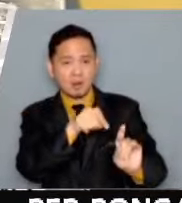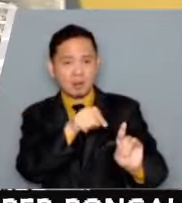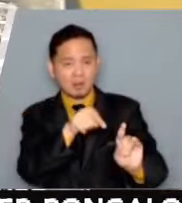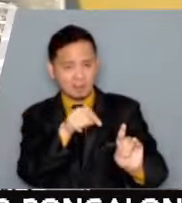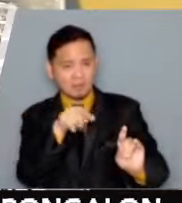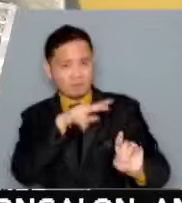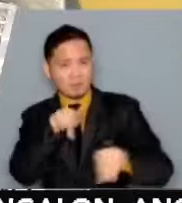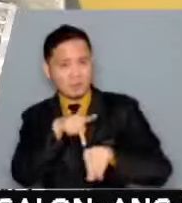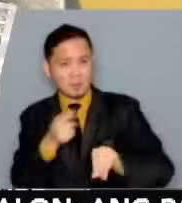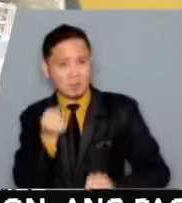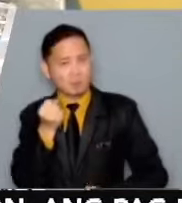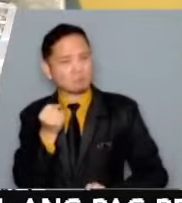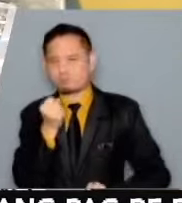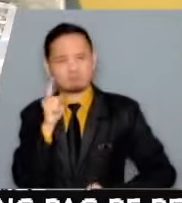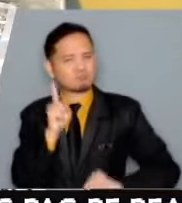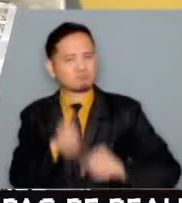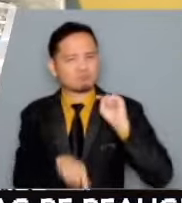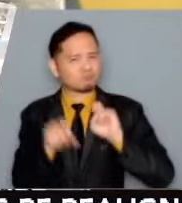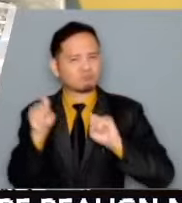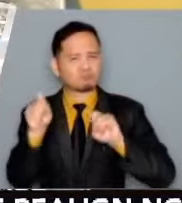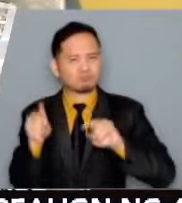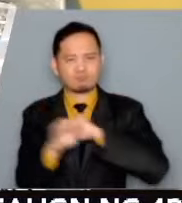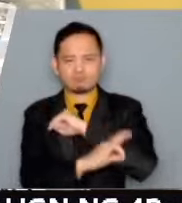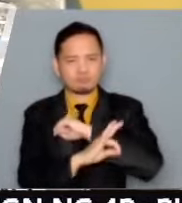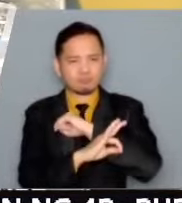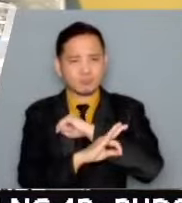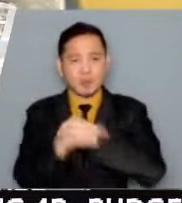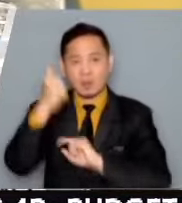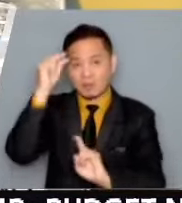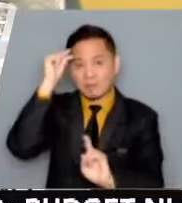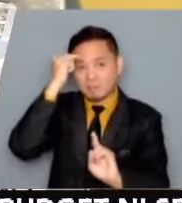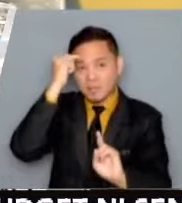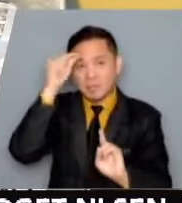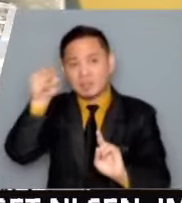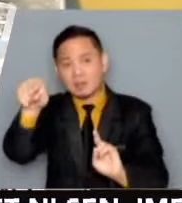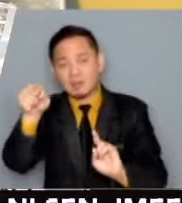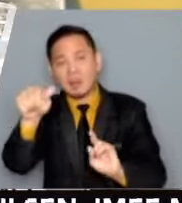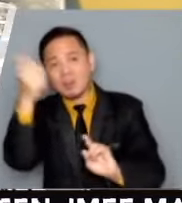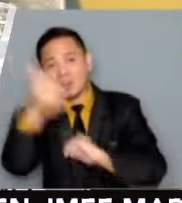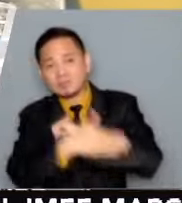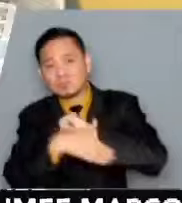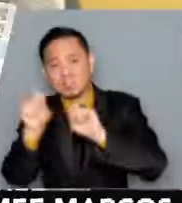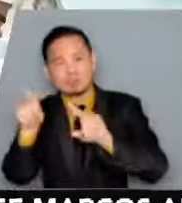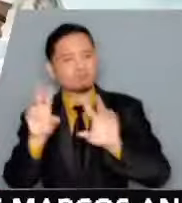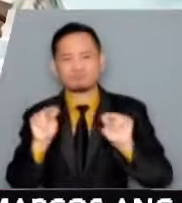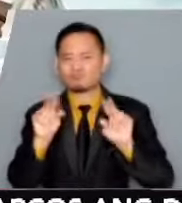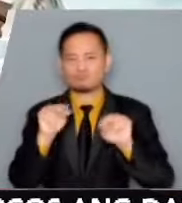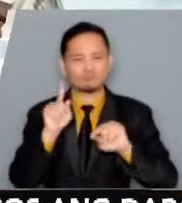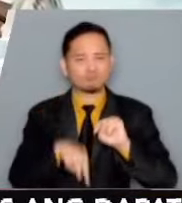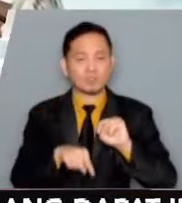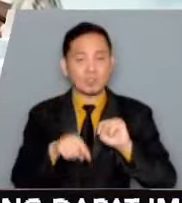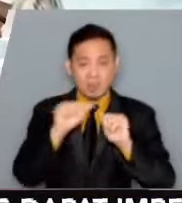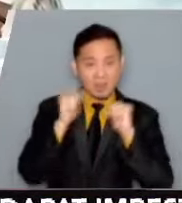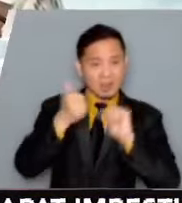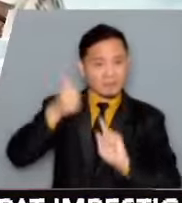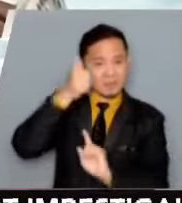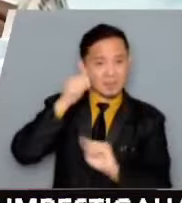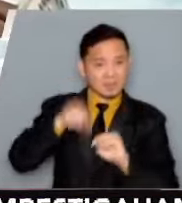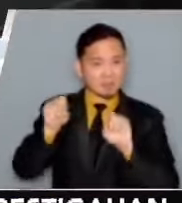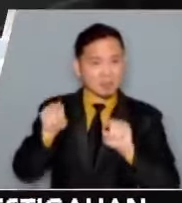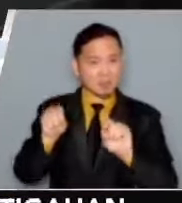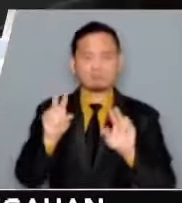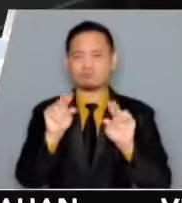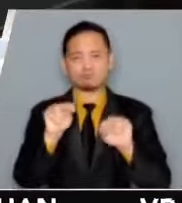real estate even to another government agency unless Of course it's by Act of Congress ito ang unang balita